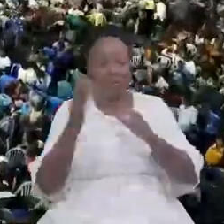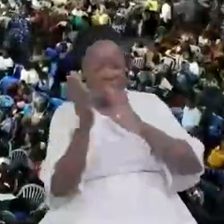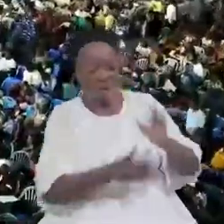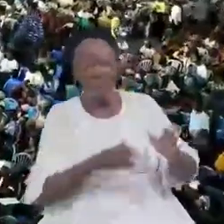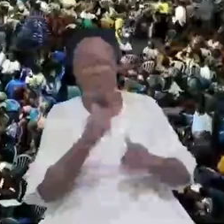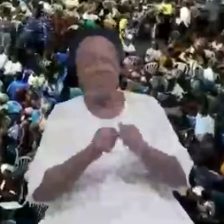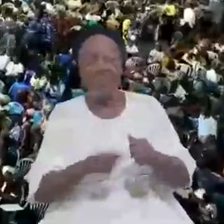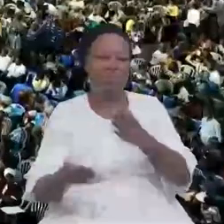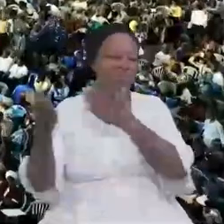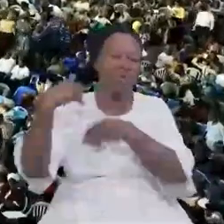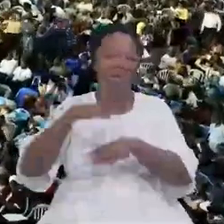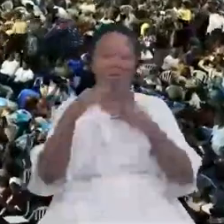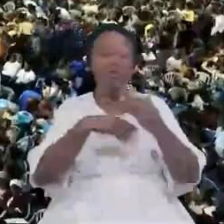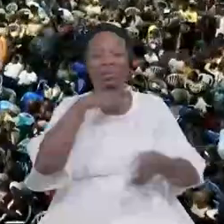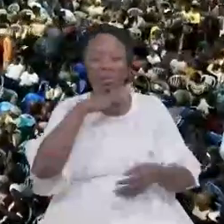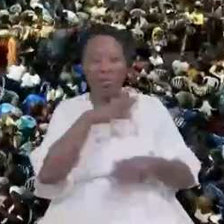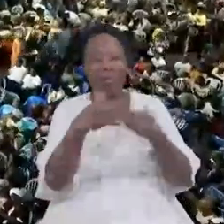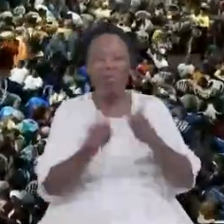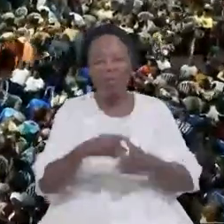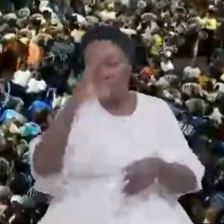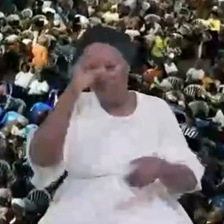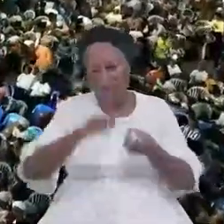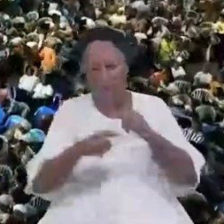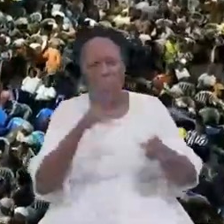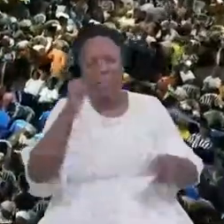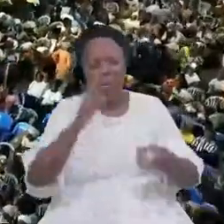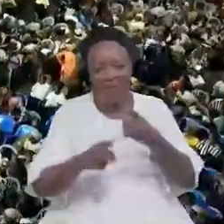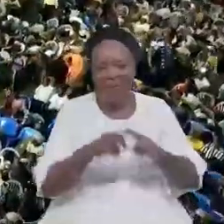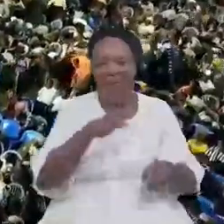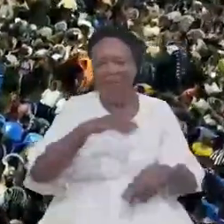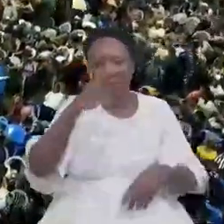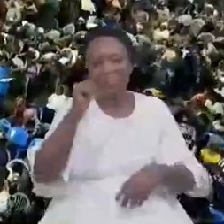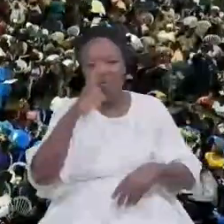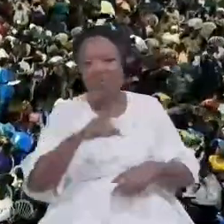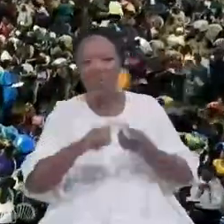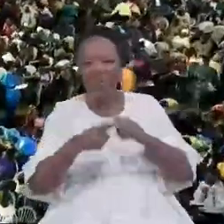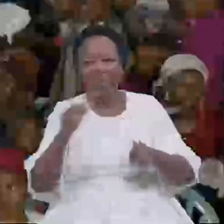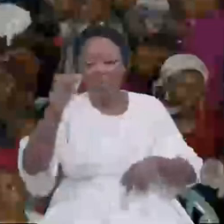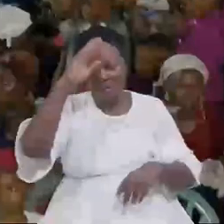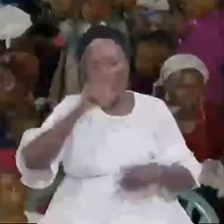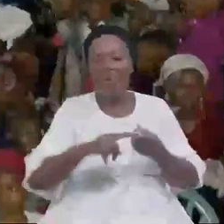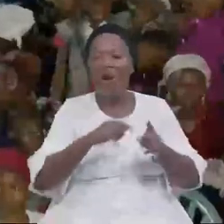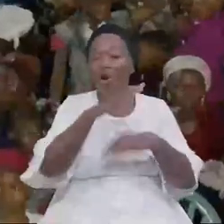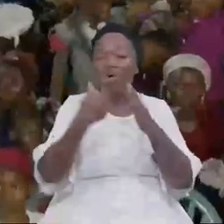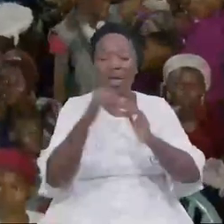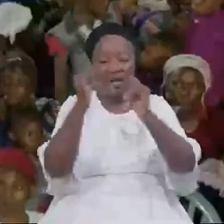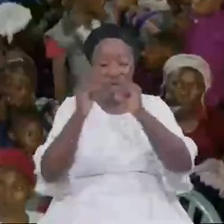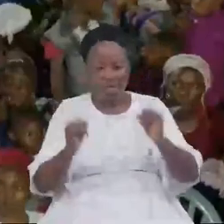la corruption, le concubinage, la fornication, et l'idolâtrie, et